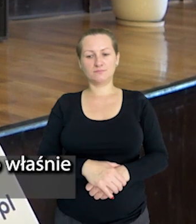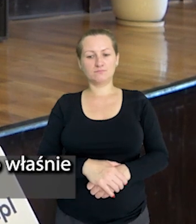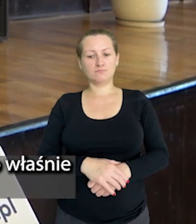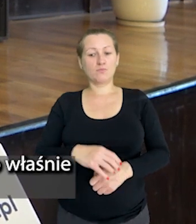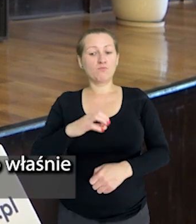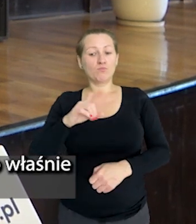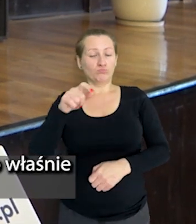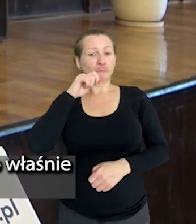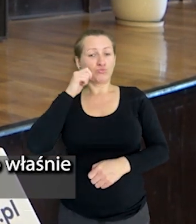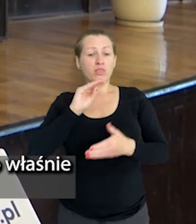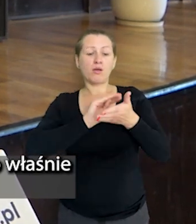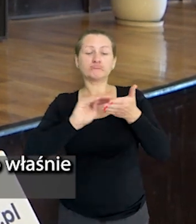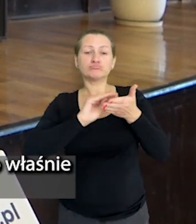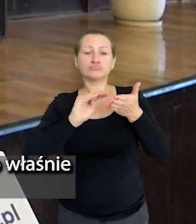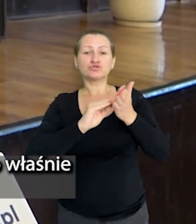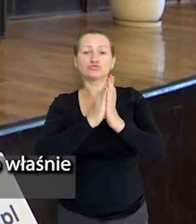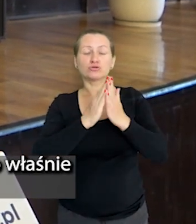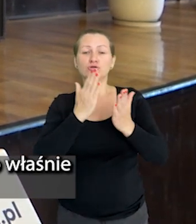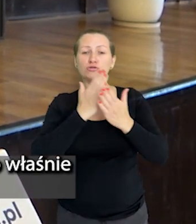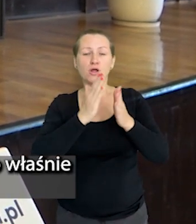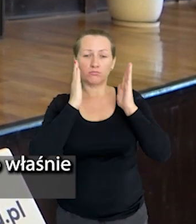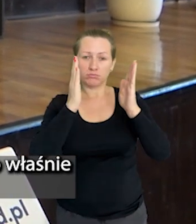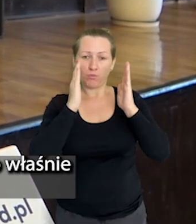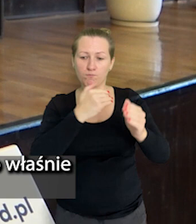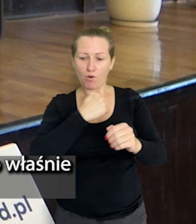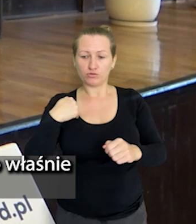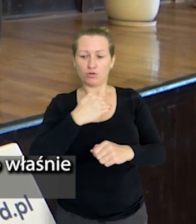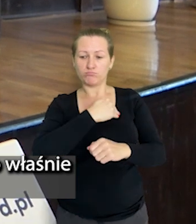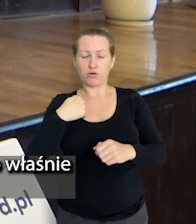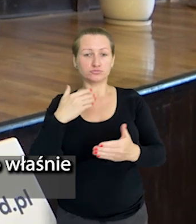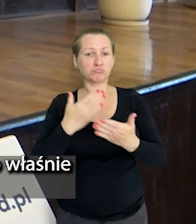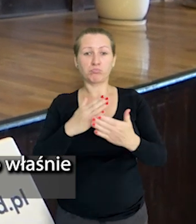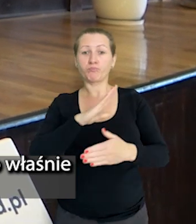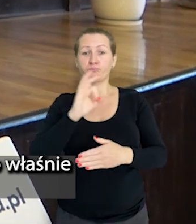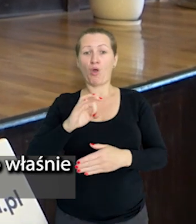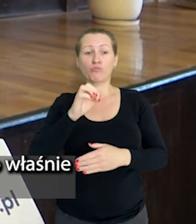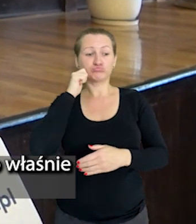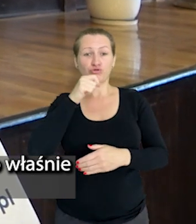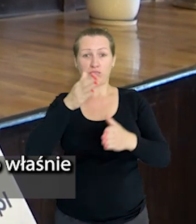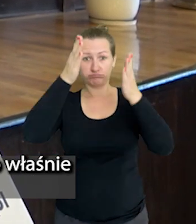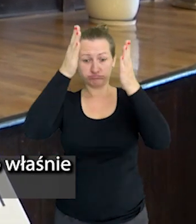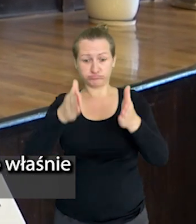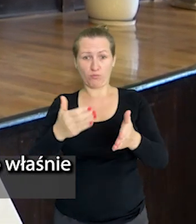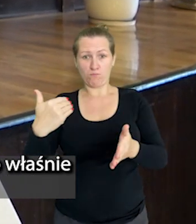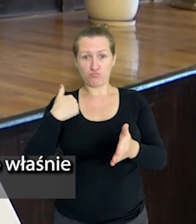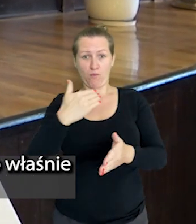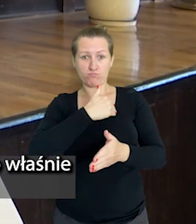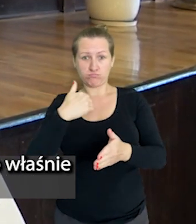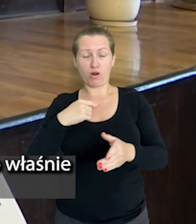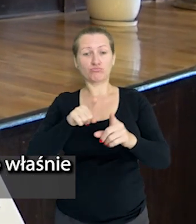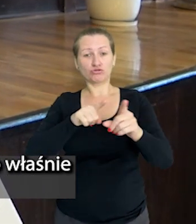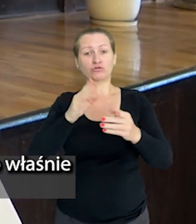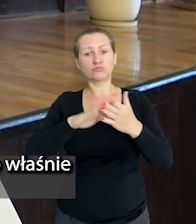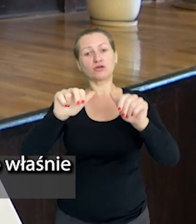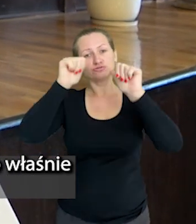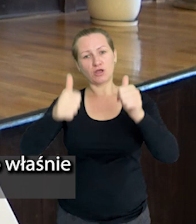States, but wrote only about Poland, means that once you're a